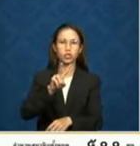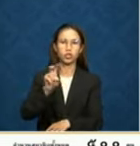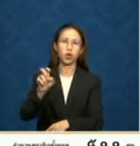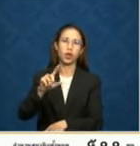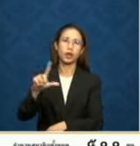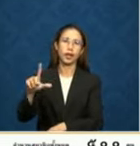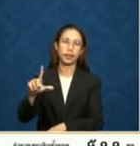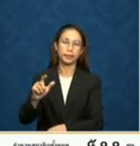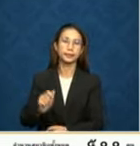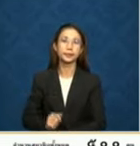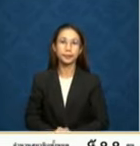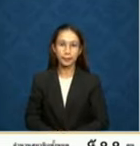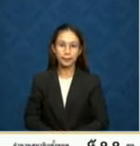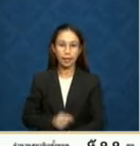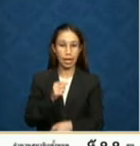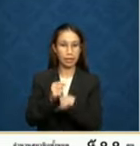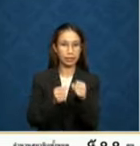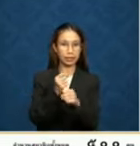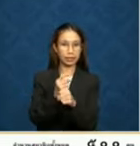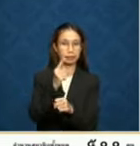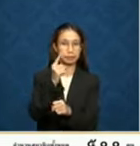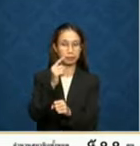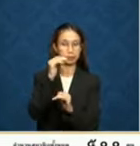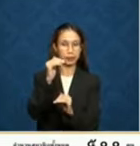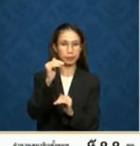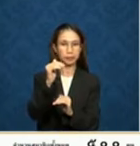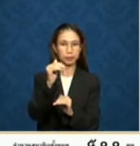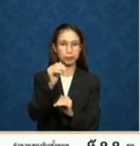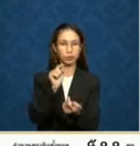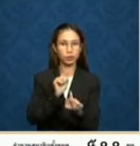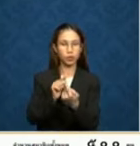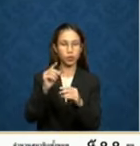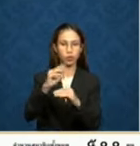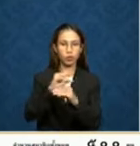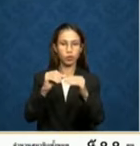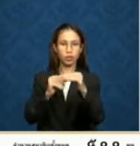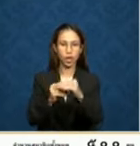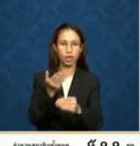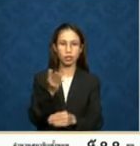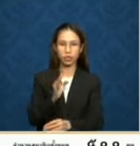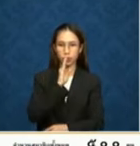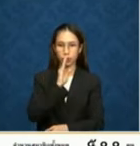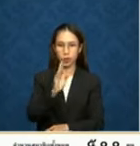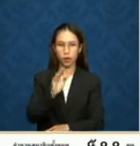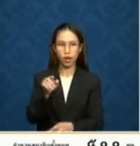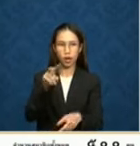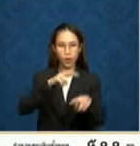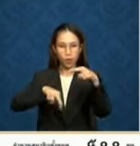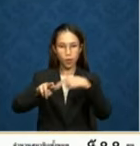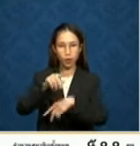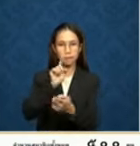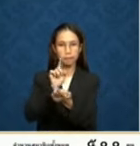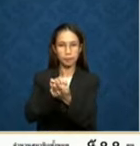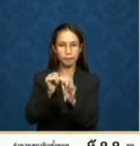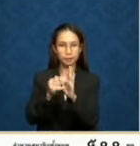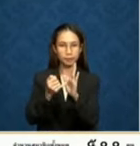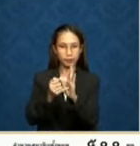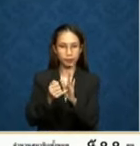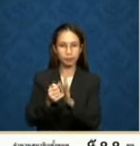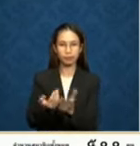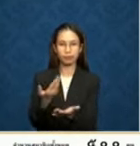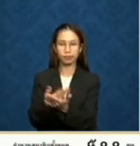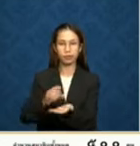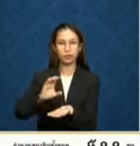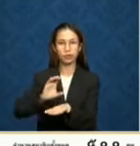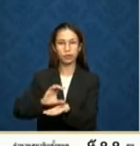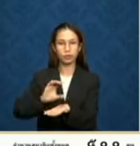ลานบาทนี่แ่ปีเดียวนะครับ แล้วก็เฉพาะที่ตั้งชื่อโครงการมาแบบตรรงแล้วหาเจออย่างง่ายนอกจต้ทุนม